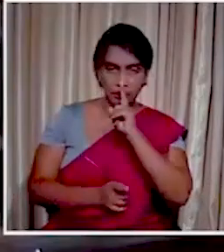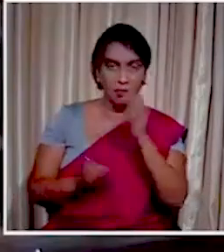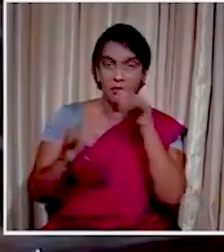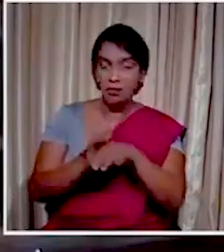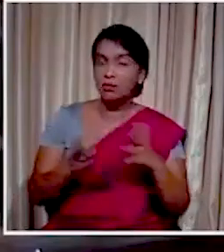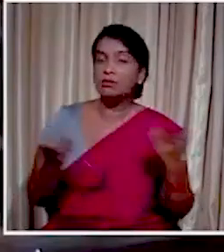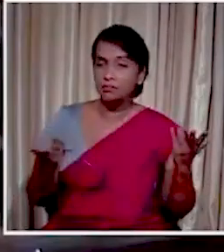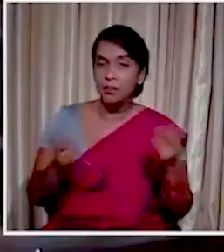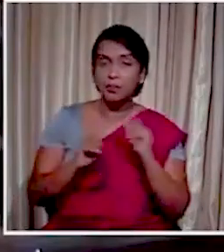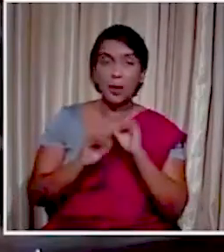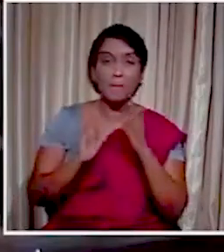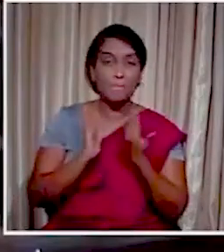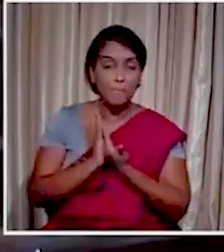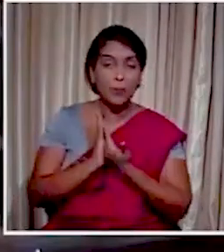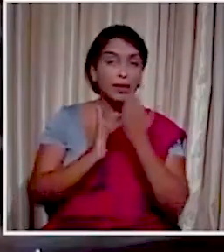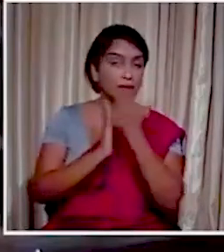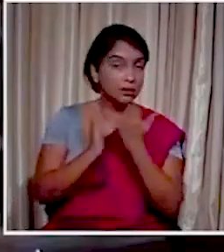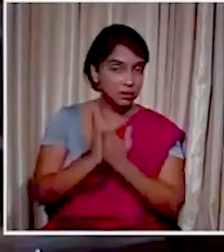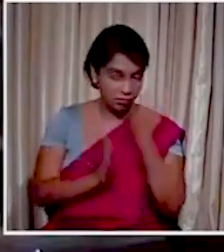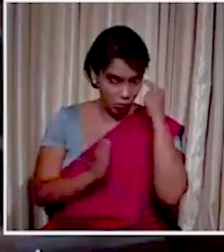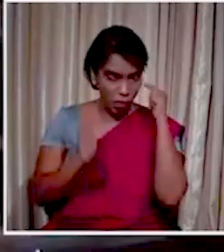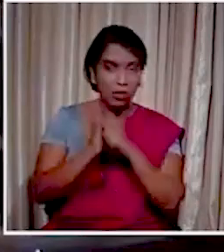නොරැඳෙන්නේ ප්‍රතිපත්තීමේ කරුණු මත විතරක්ද?